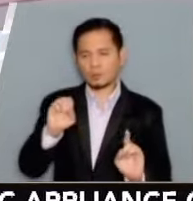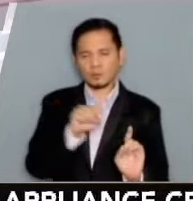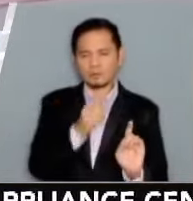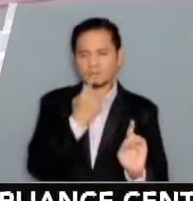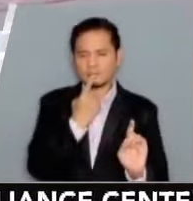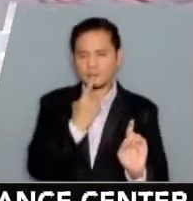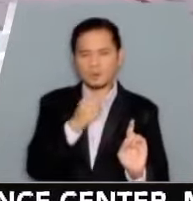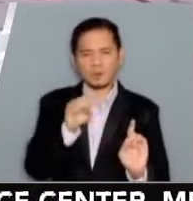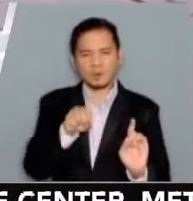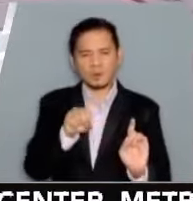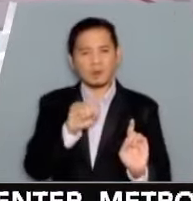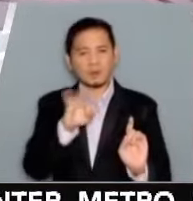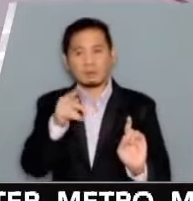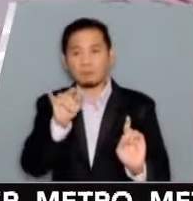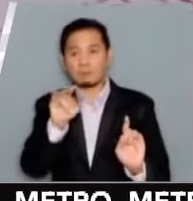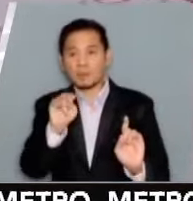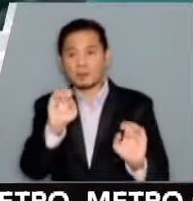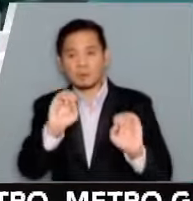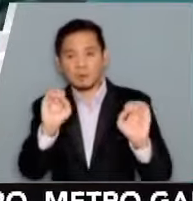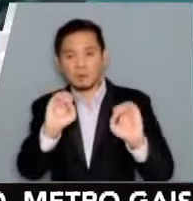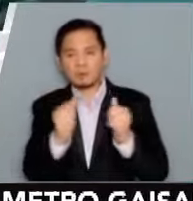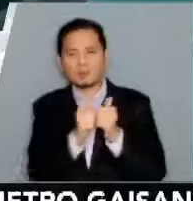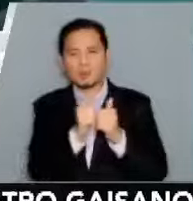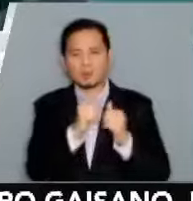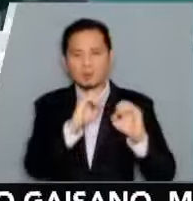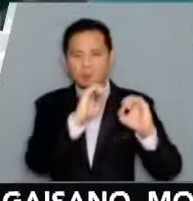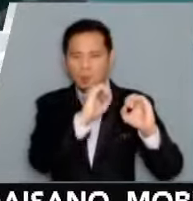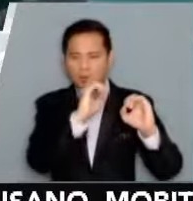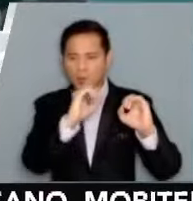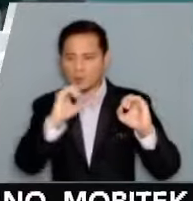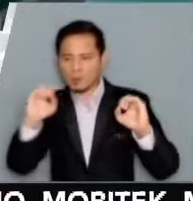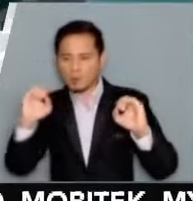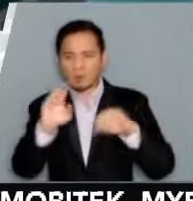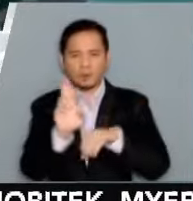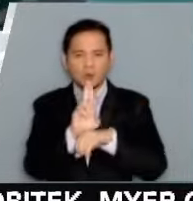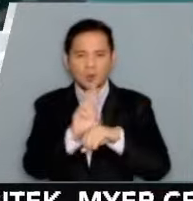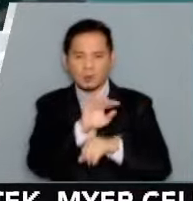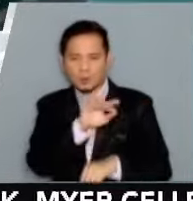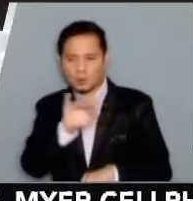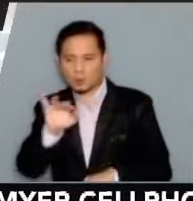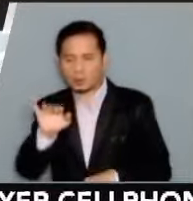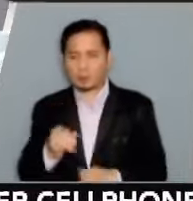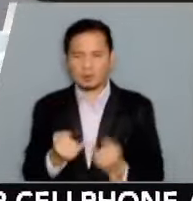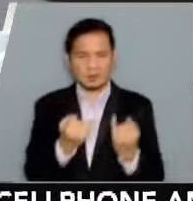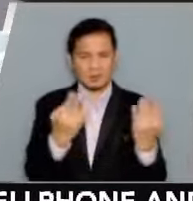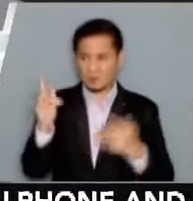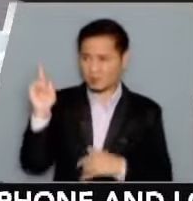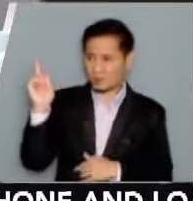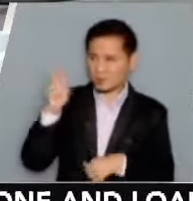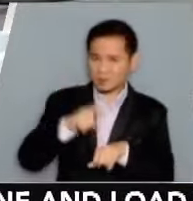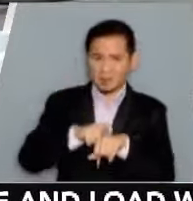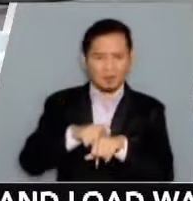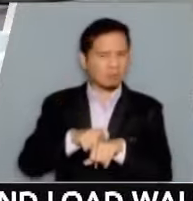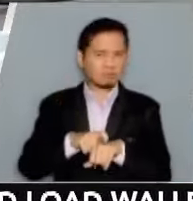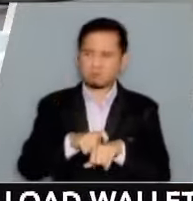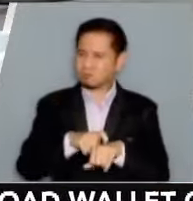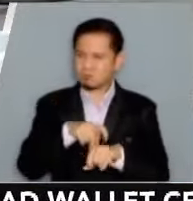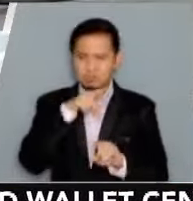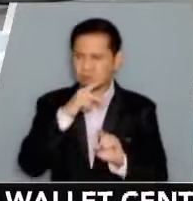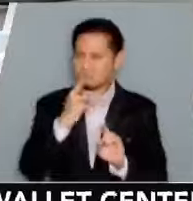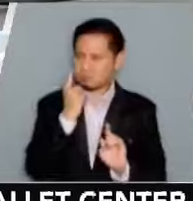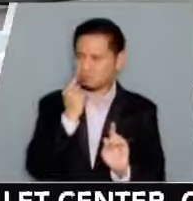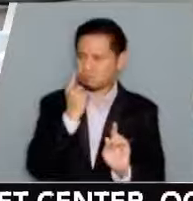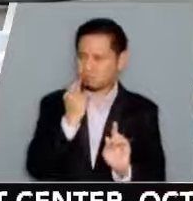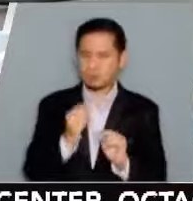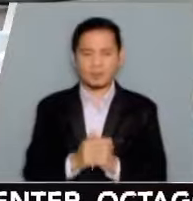ibinigay na Tin ang loto winner itinanggi naman ng PCSO na may dalawampung beses na tumama sa loto sa isang buwan Wala pa po kaming